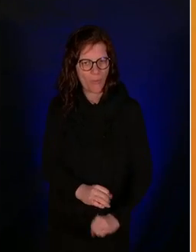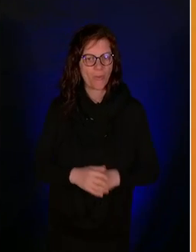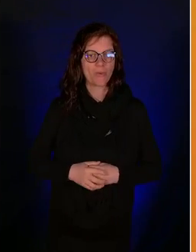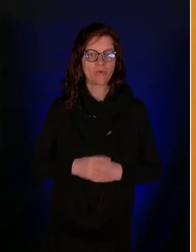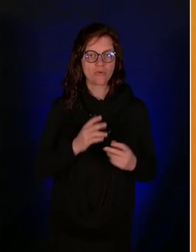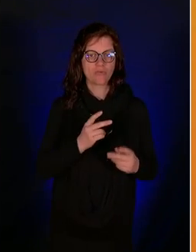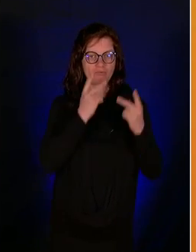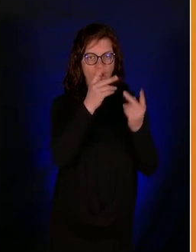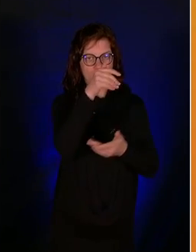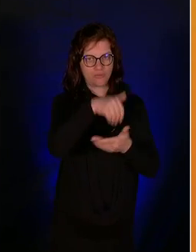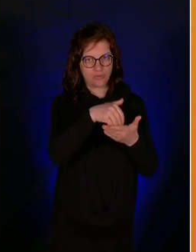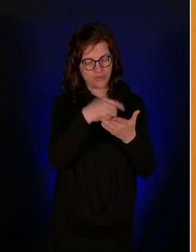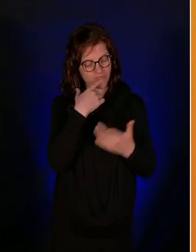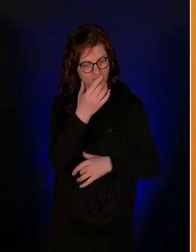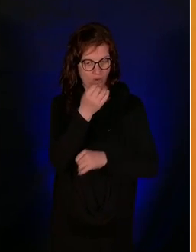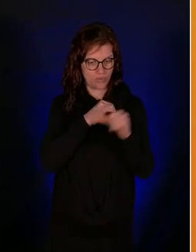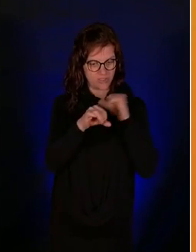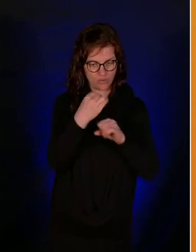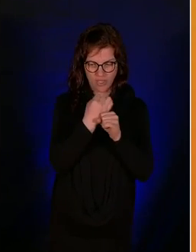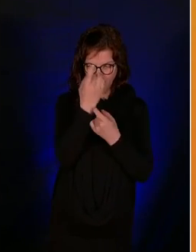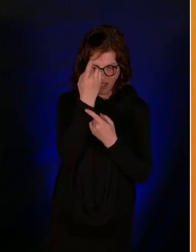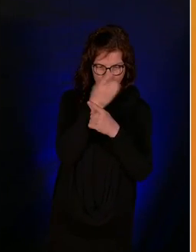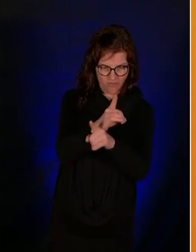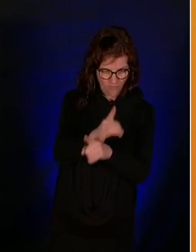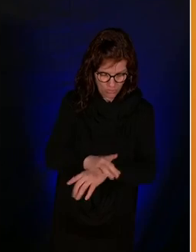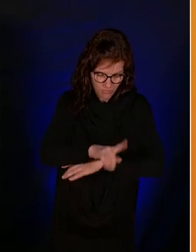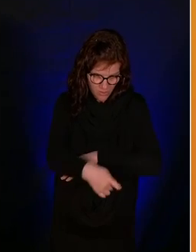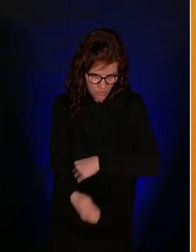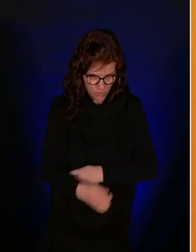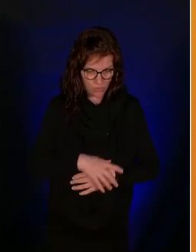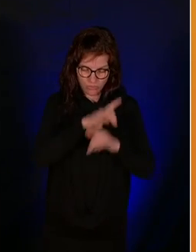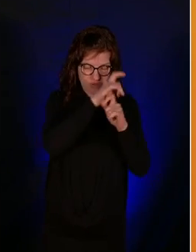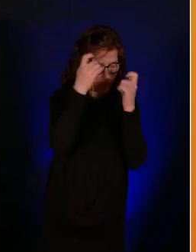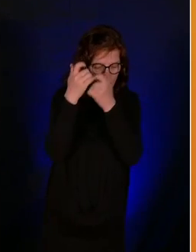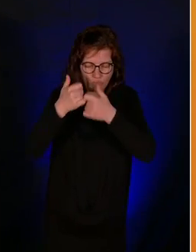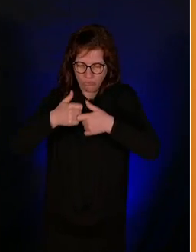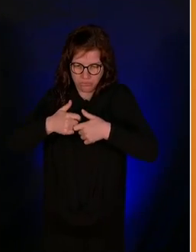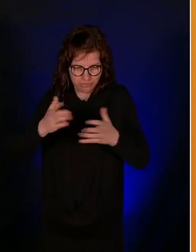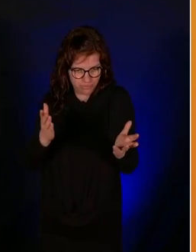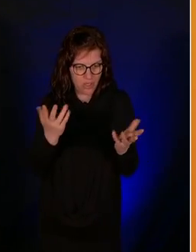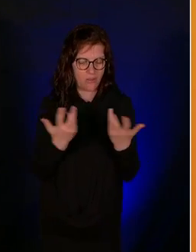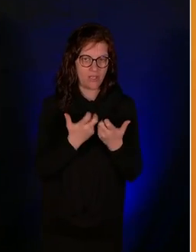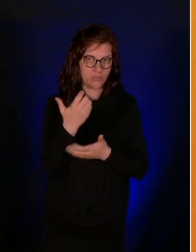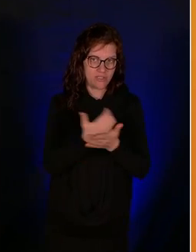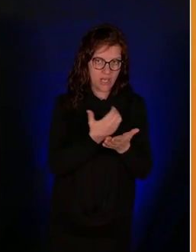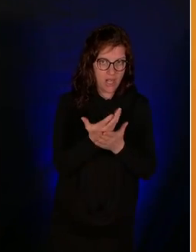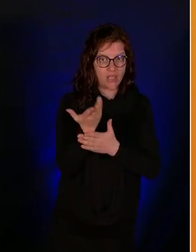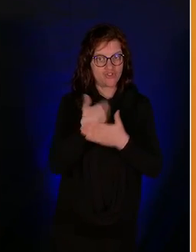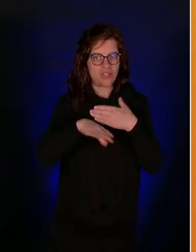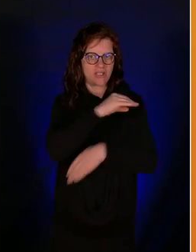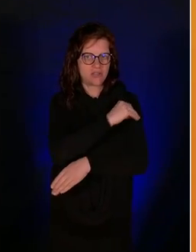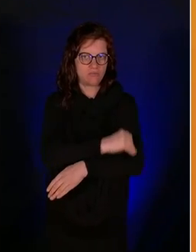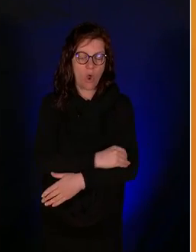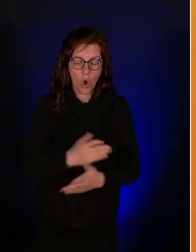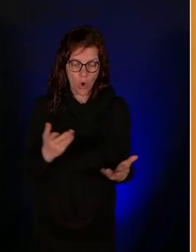avons la défense des conditions de travail des travailleurs, tous statuts confondus, notamment au niveau des salaires. Dans le sport, les